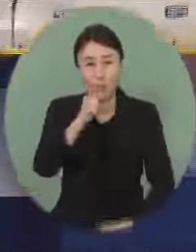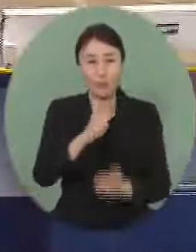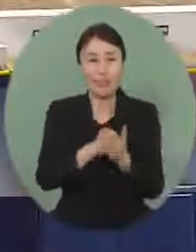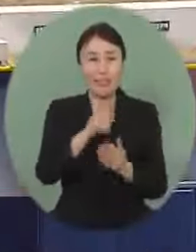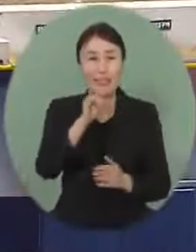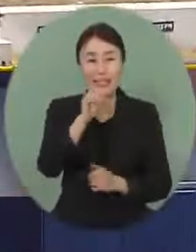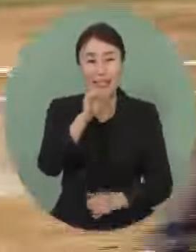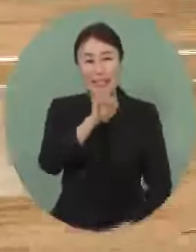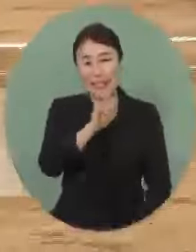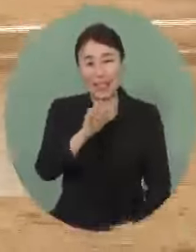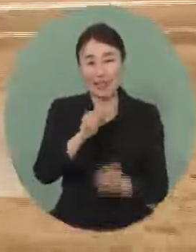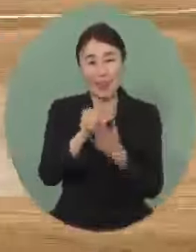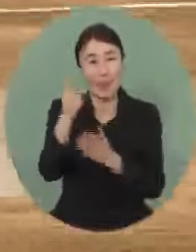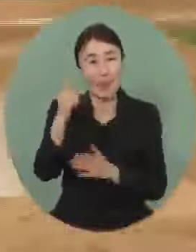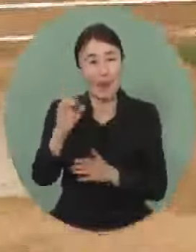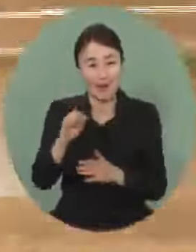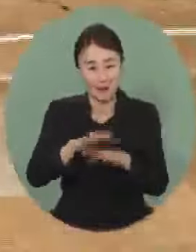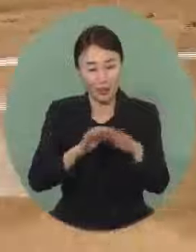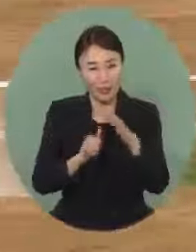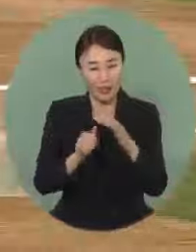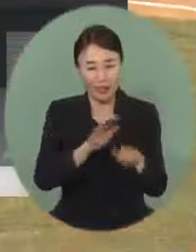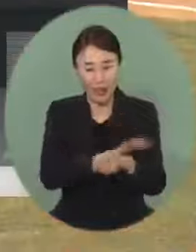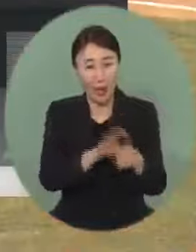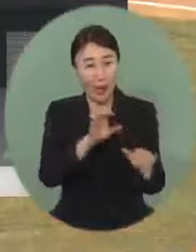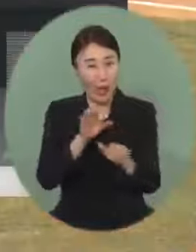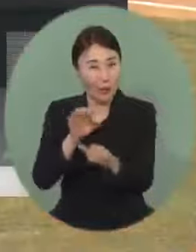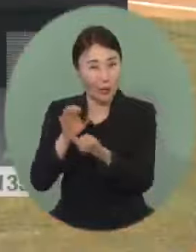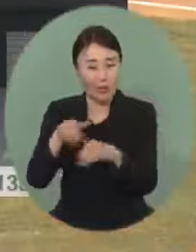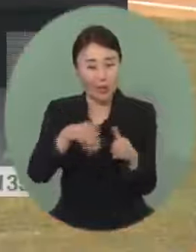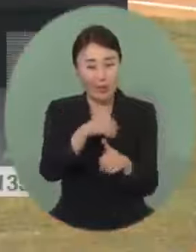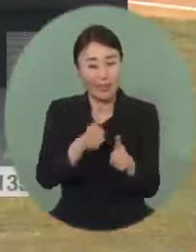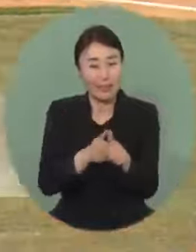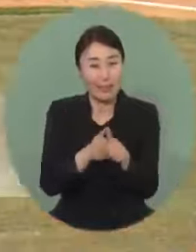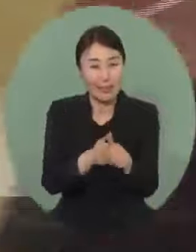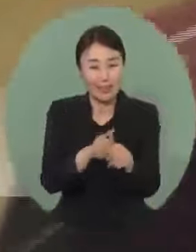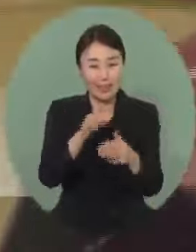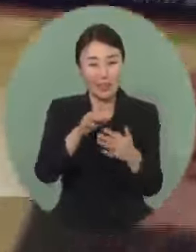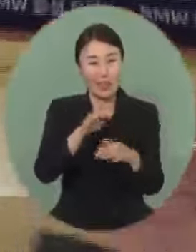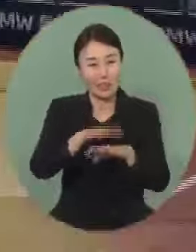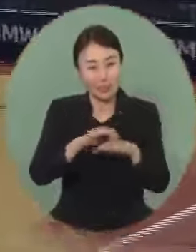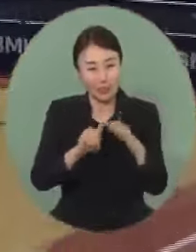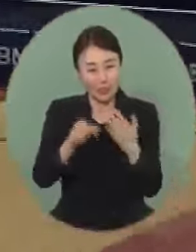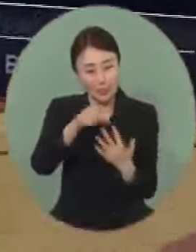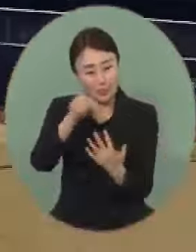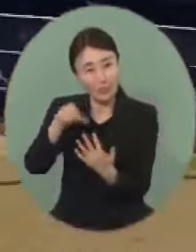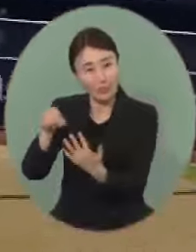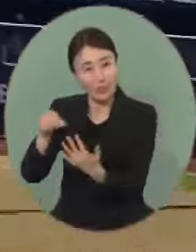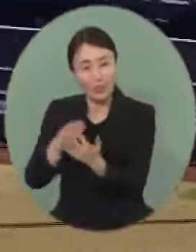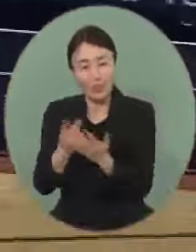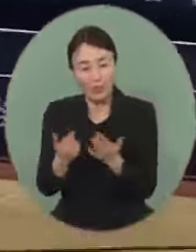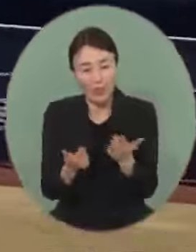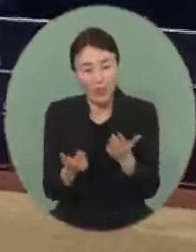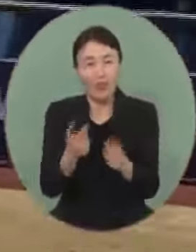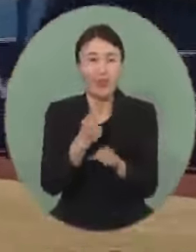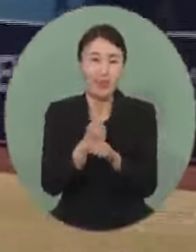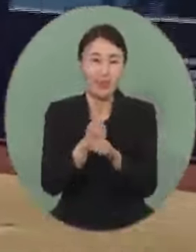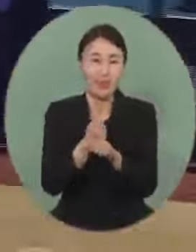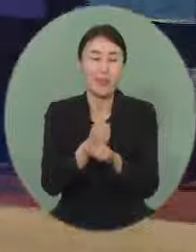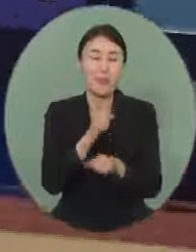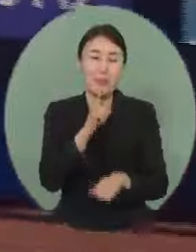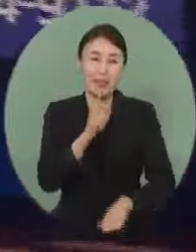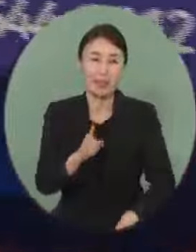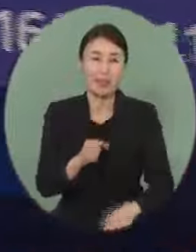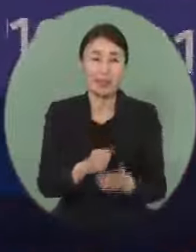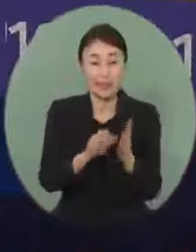황대희 선수를 적절히 활용하는 등 상황에 맞게 선수를 기용하는 유연한 전략을 쓰겠다고 밝혔습니다.